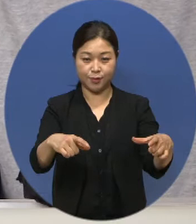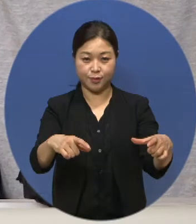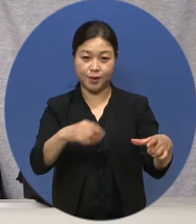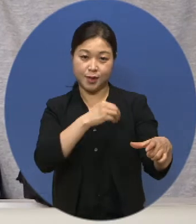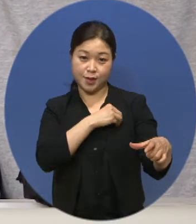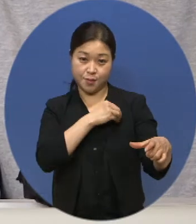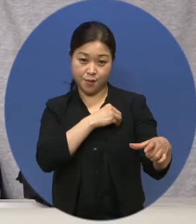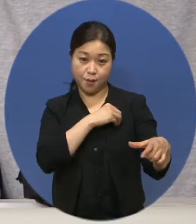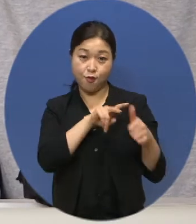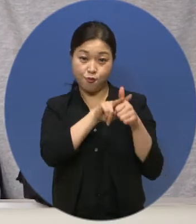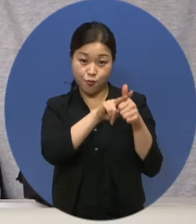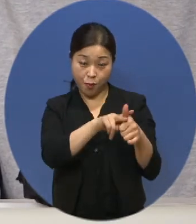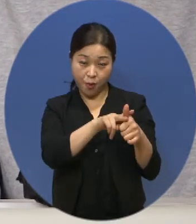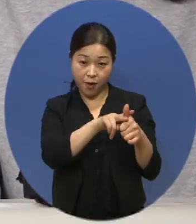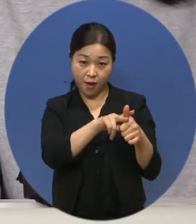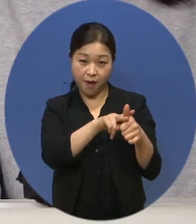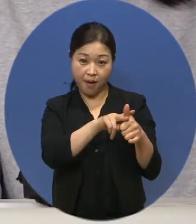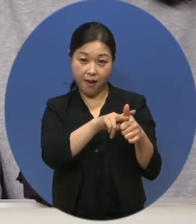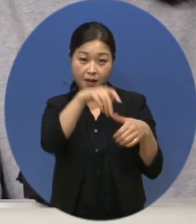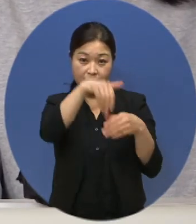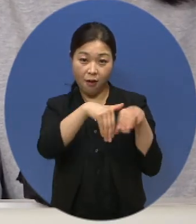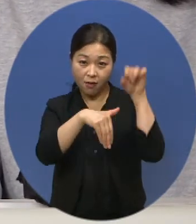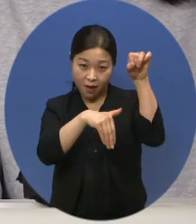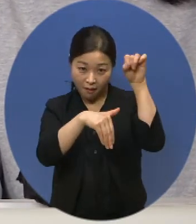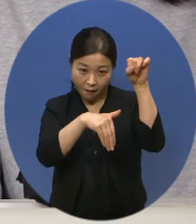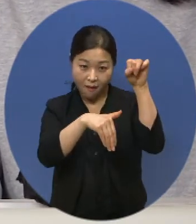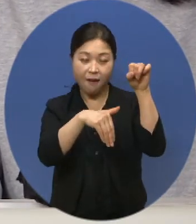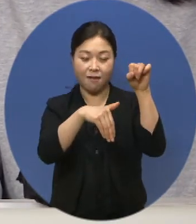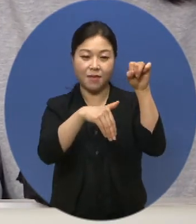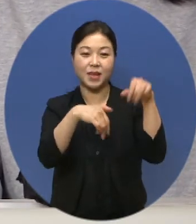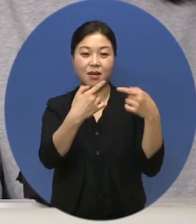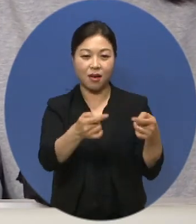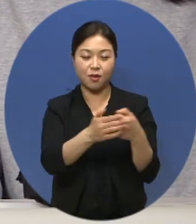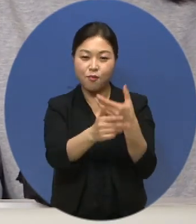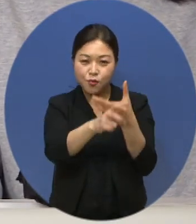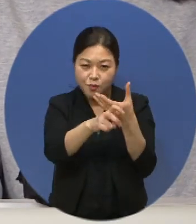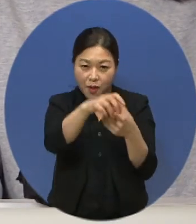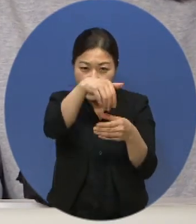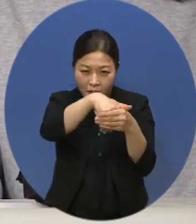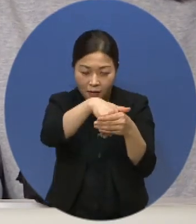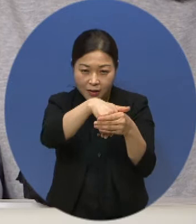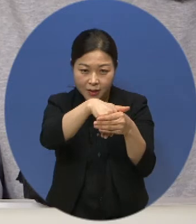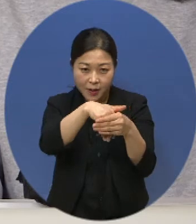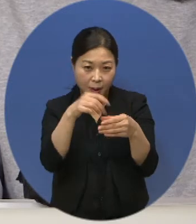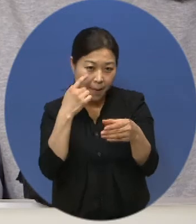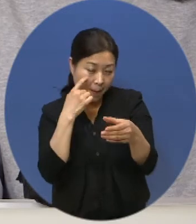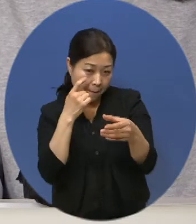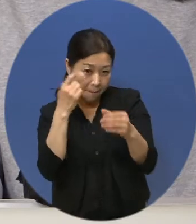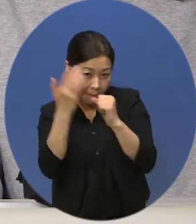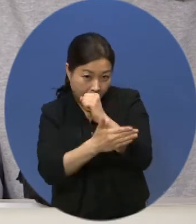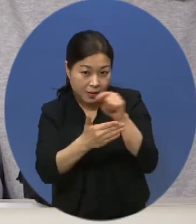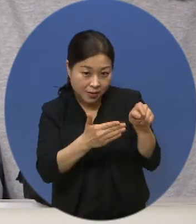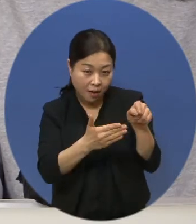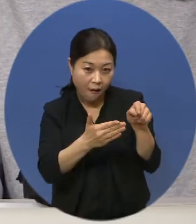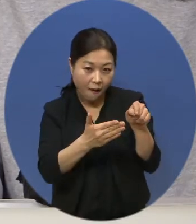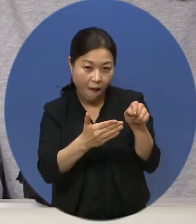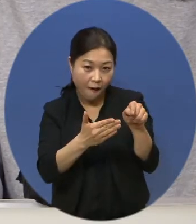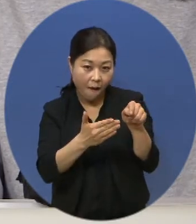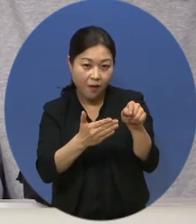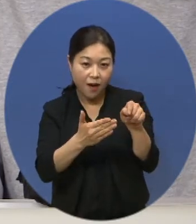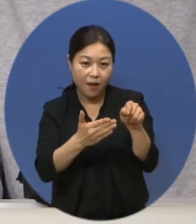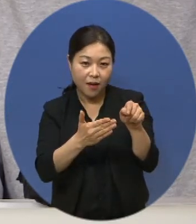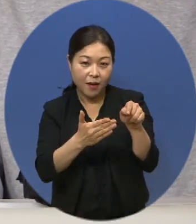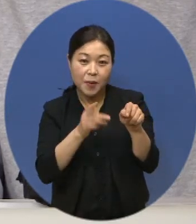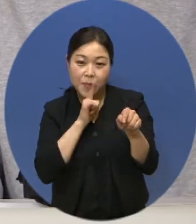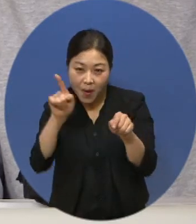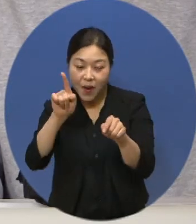구의원 후보의 선거 캠프에 들어가서 거기서 불법 선거를 포착해서 포상금을 타려고